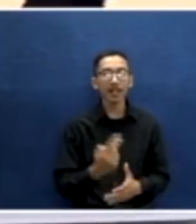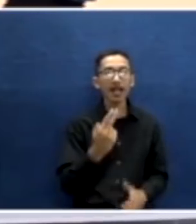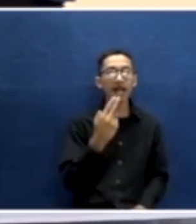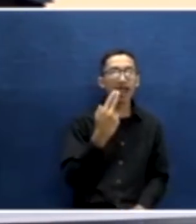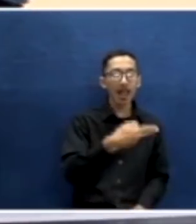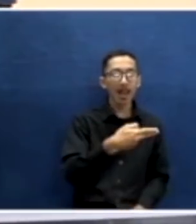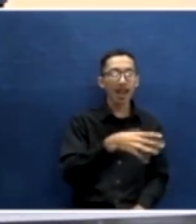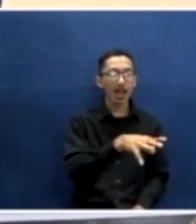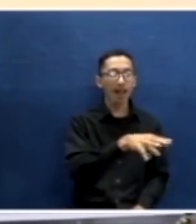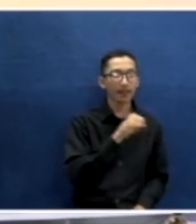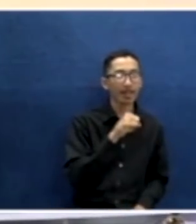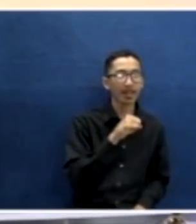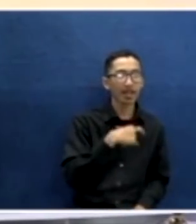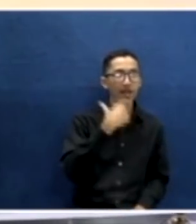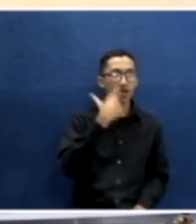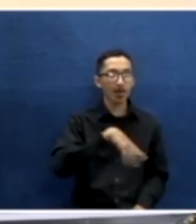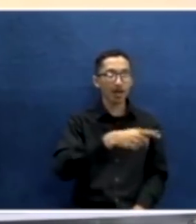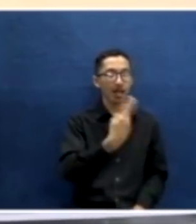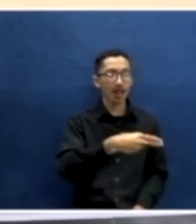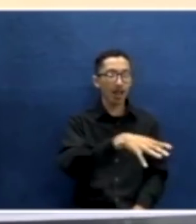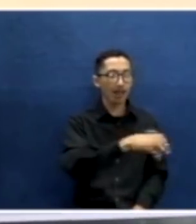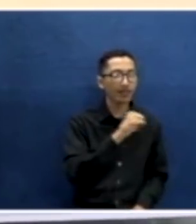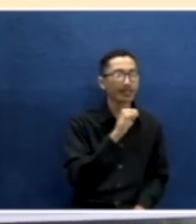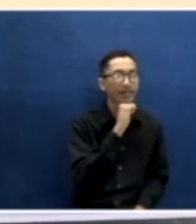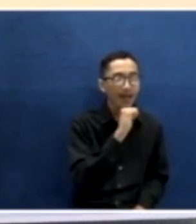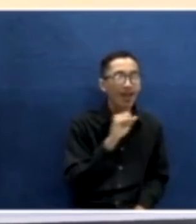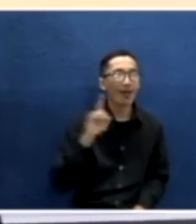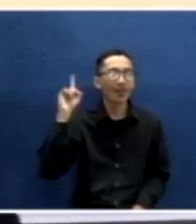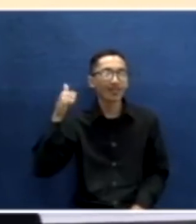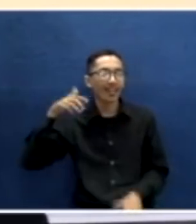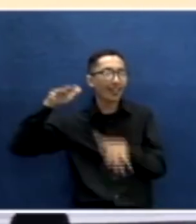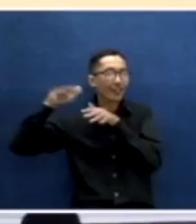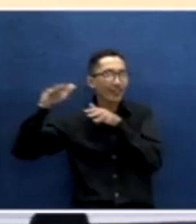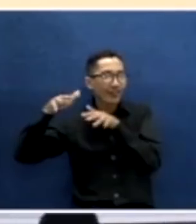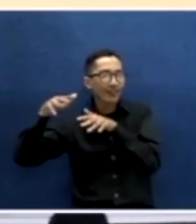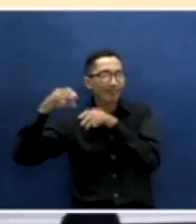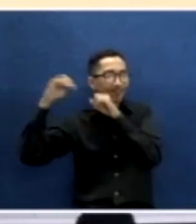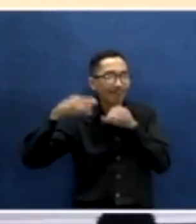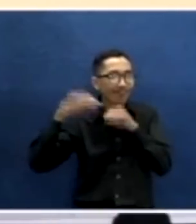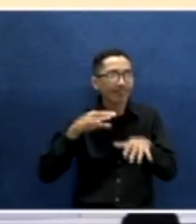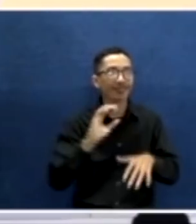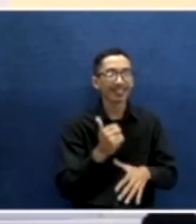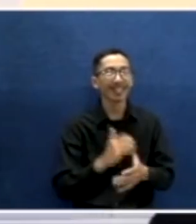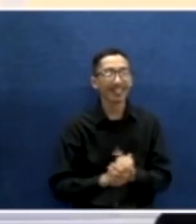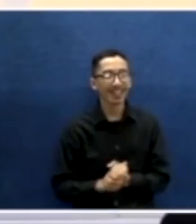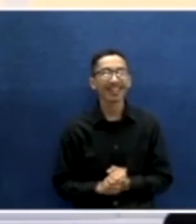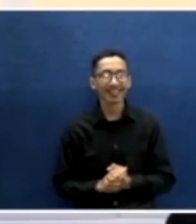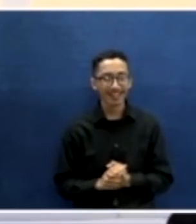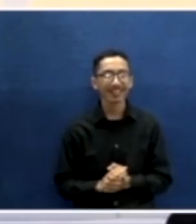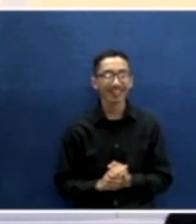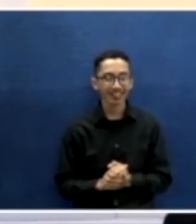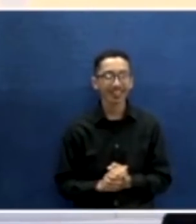halal siapapun yang berani menceraikan haram dan syubhat dalam kehidupannya yang menjamin dan menggaransi mereka itu adalah